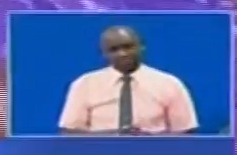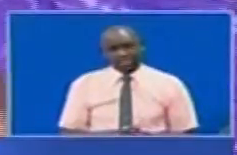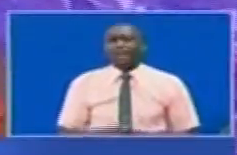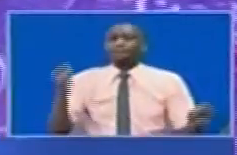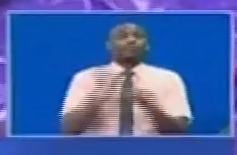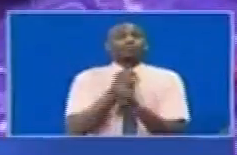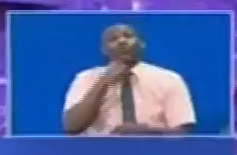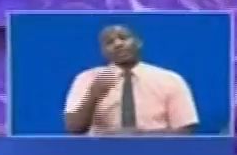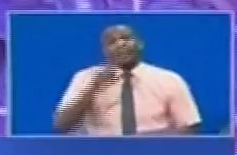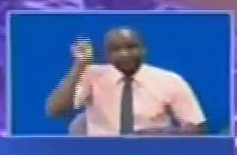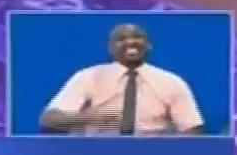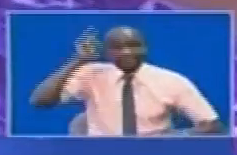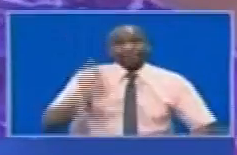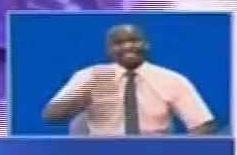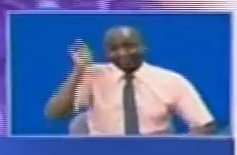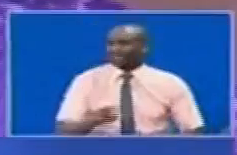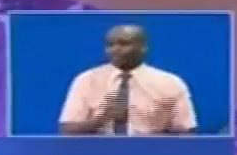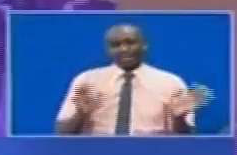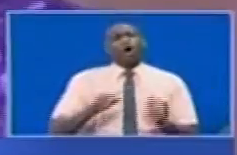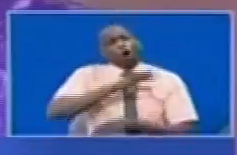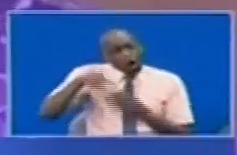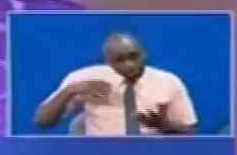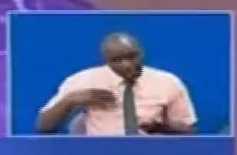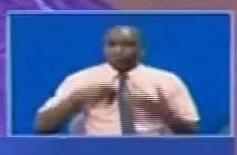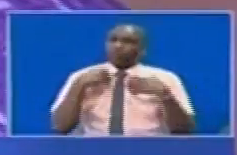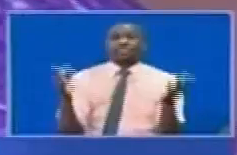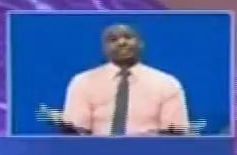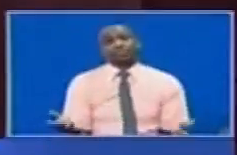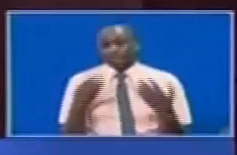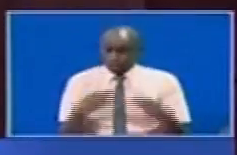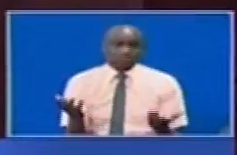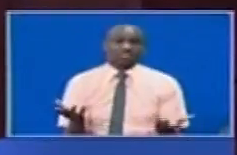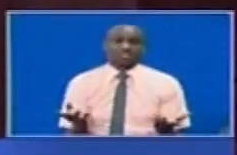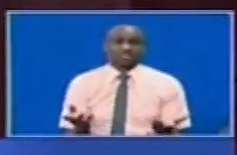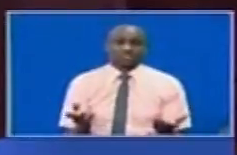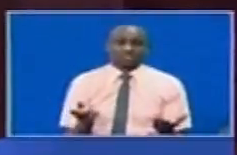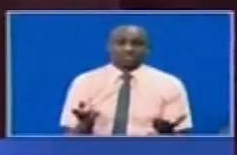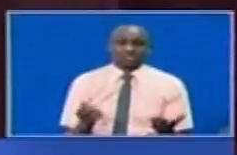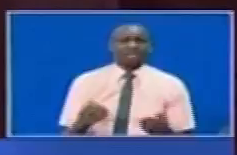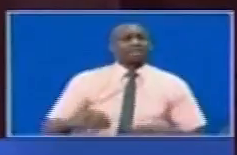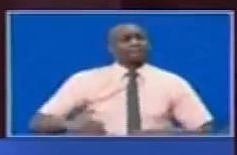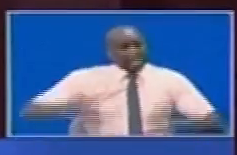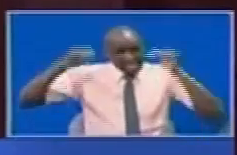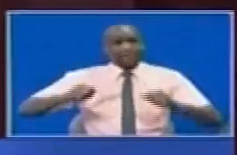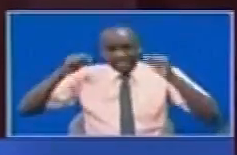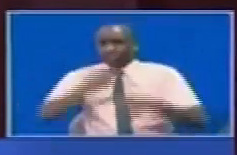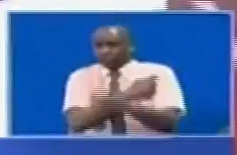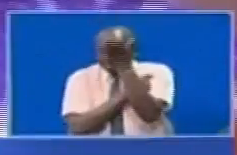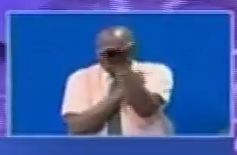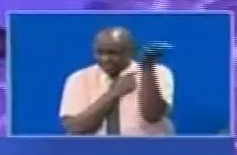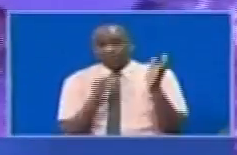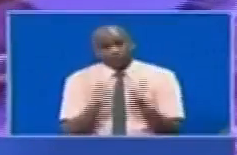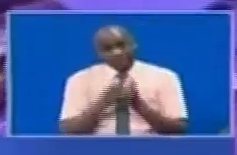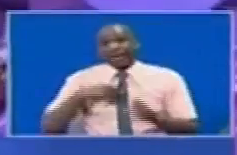Uwezi kusema lazima nipate hii. Sisi huwa tunapoteza ingine. Senior doctors, hata